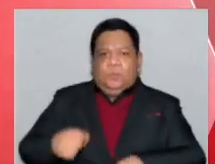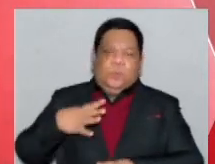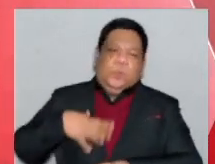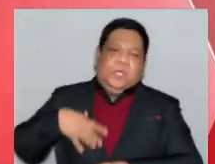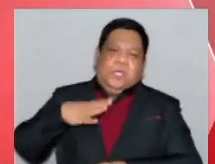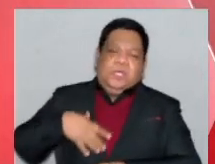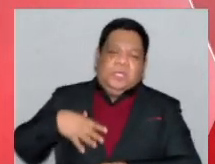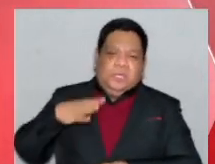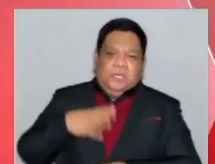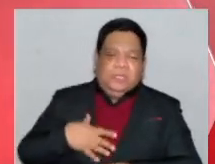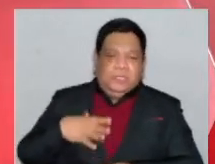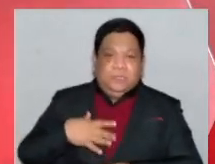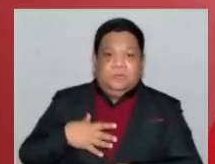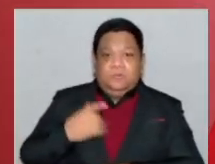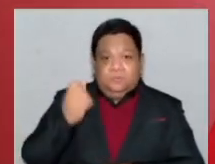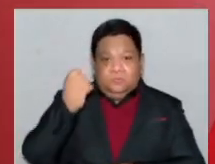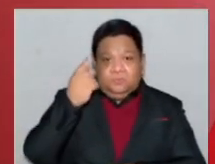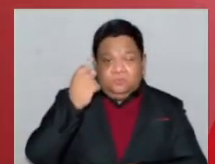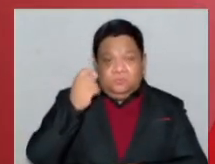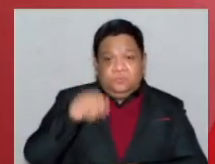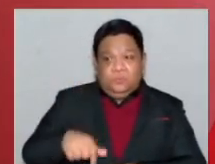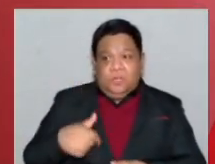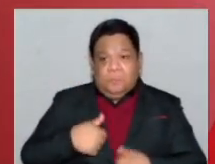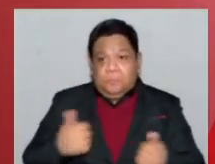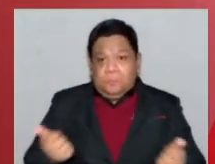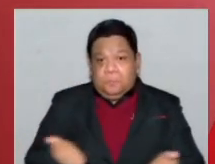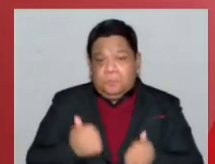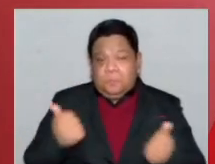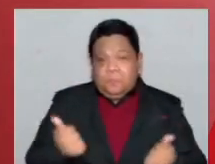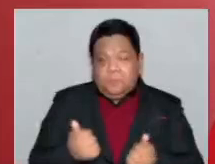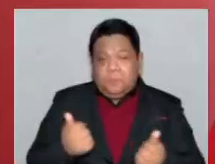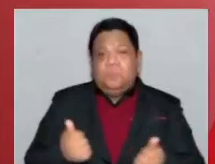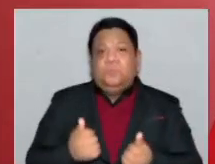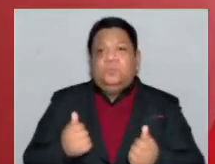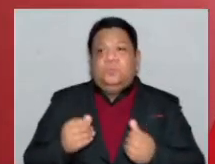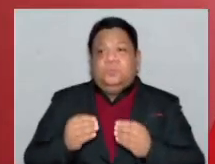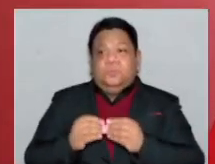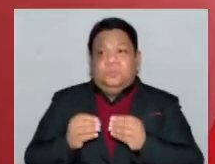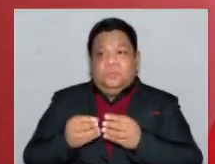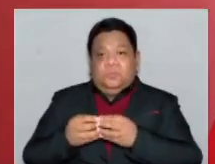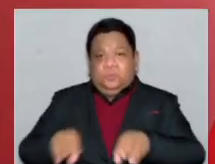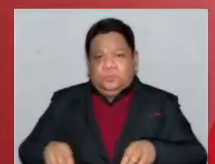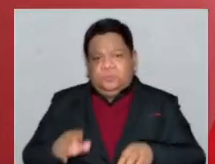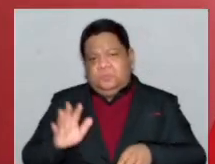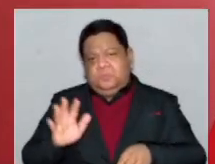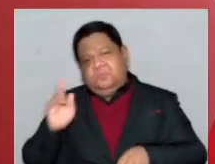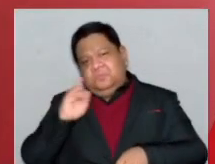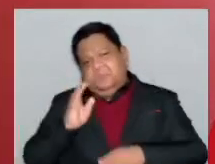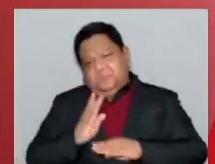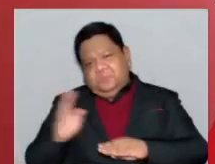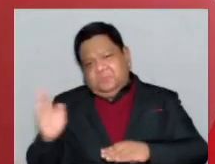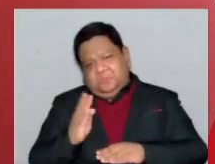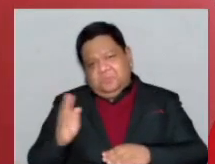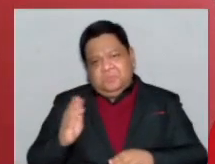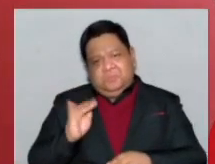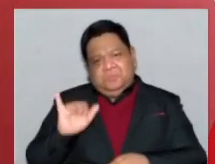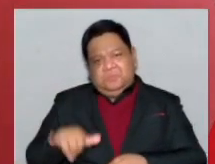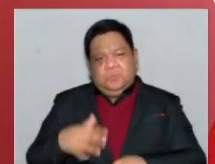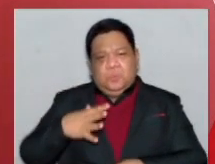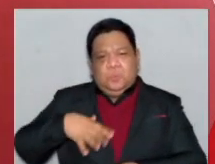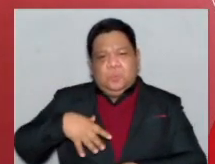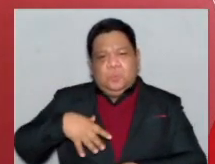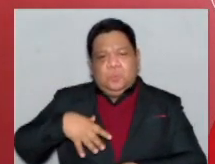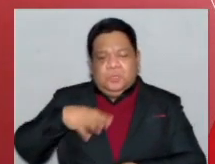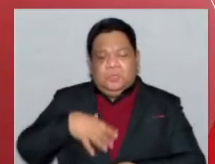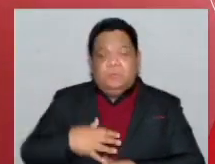stable yung supply natin na andito sa low side, sa ganyang panahon din siguro. Pero yan naman